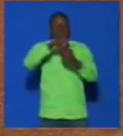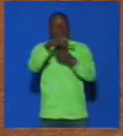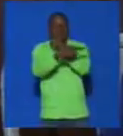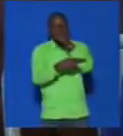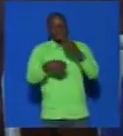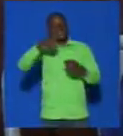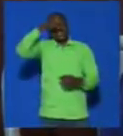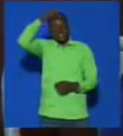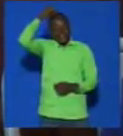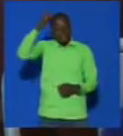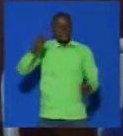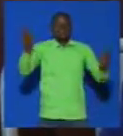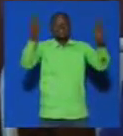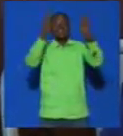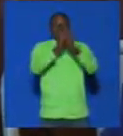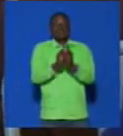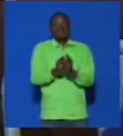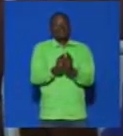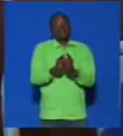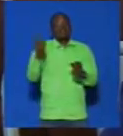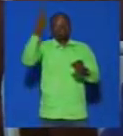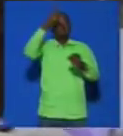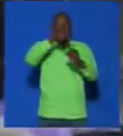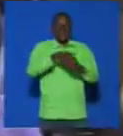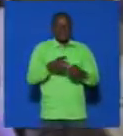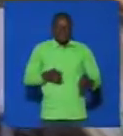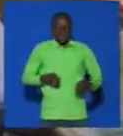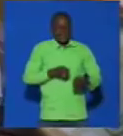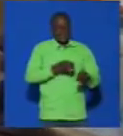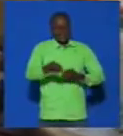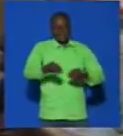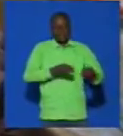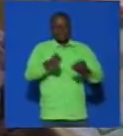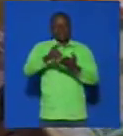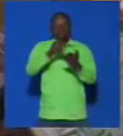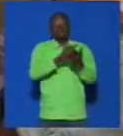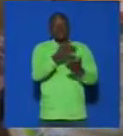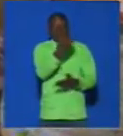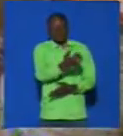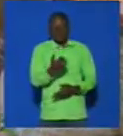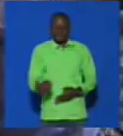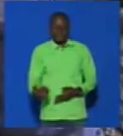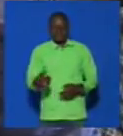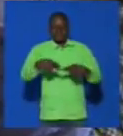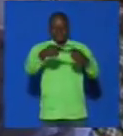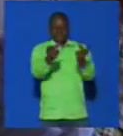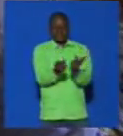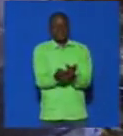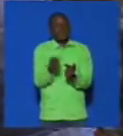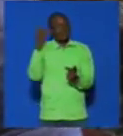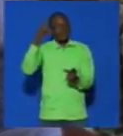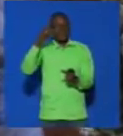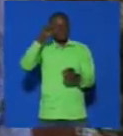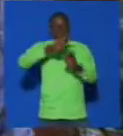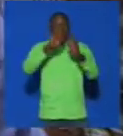sahel à faire en compte de ces bas les pattes super - échanger sur les droits et des droits de l'enfant et la place des foyers coranique dans